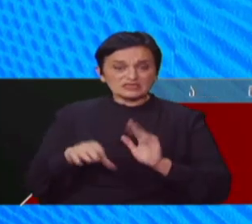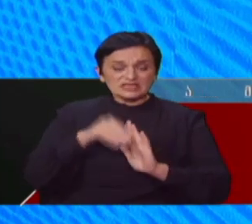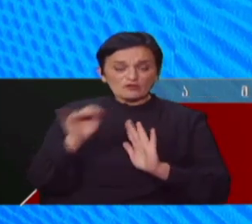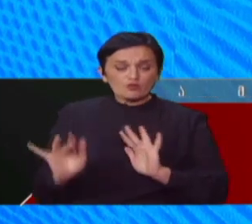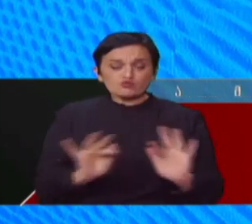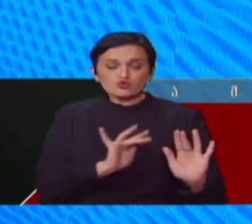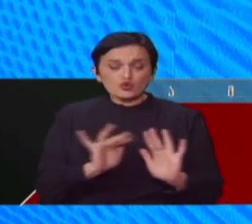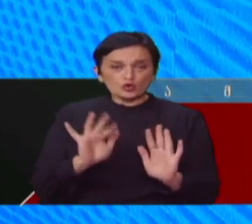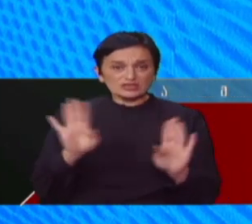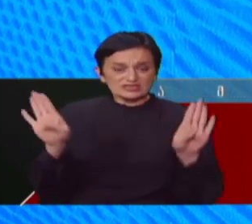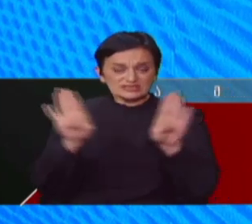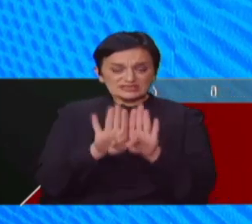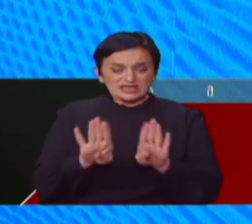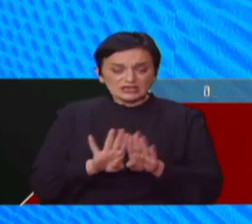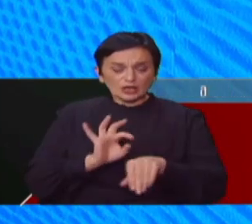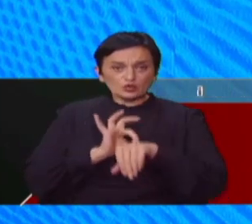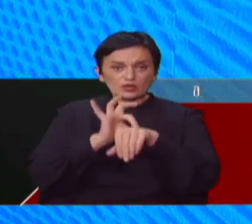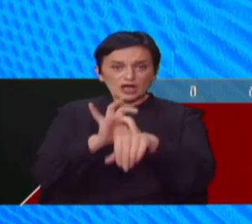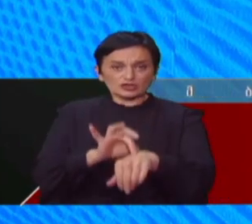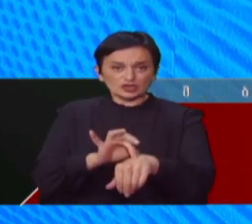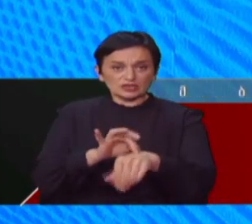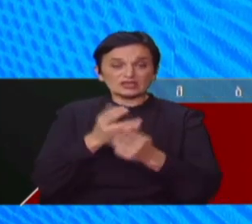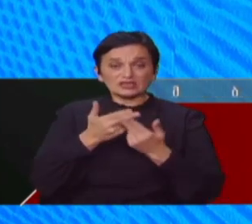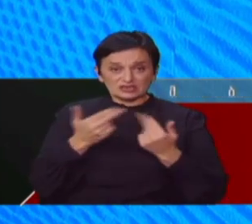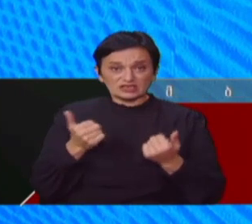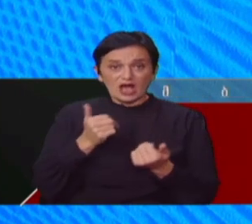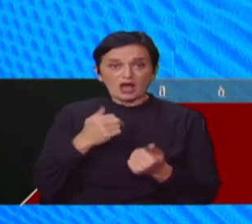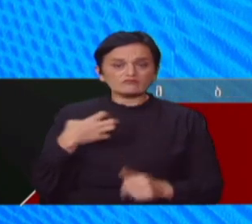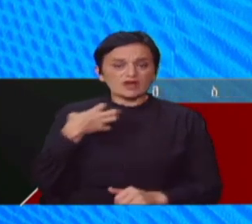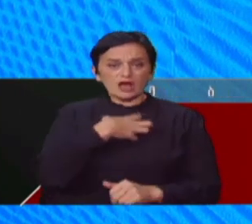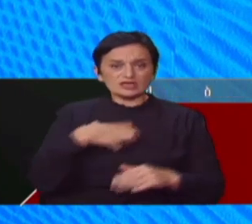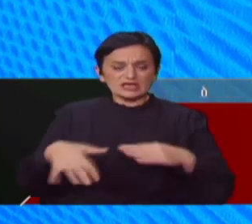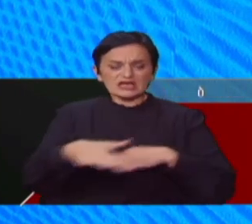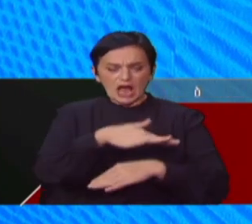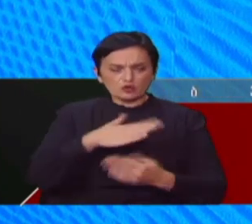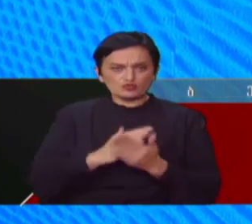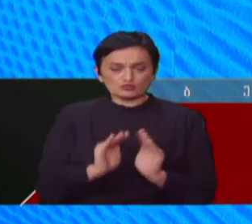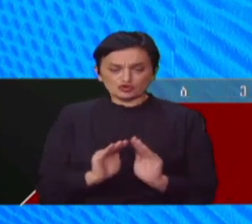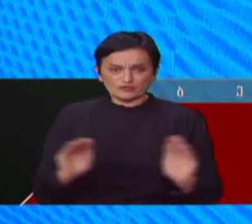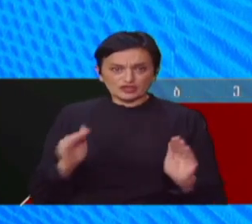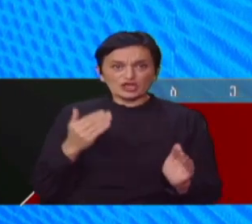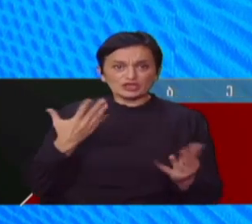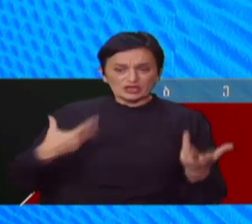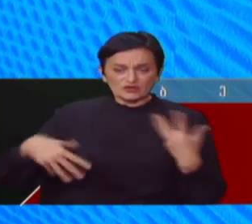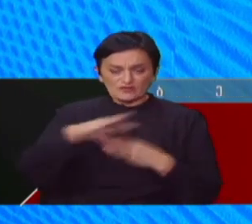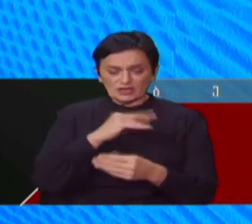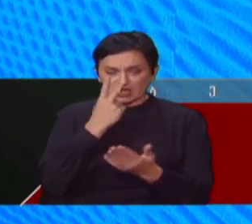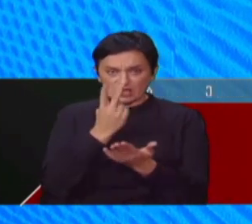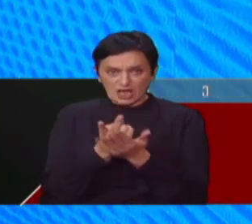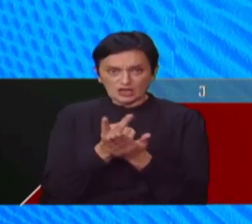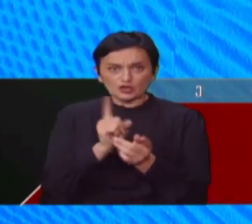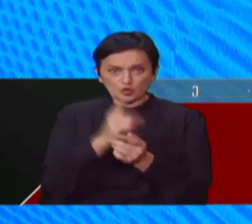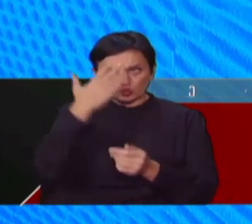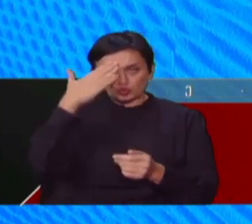без сатана тут камартулат чатаребас, да арсебитат гаремо царис мшиди, амас хвала хедавс, амас хедавен